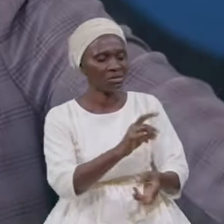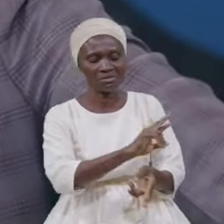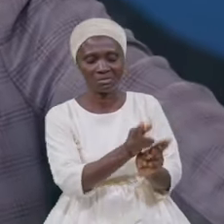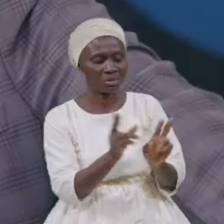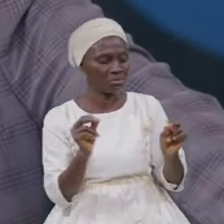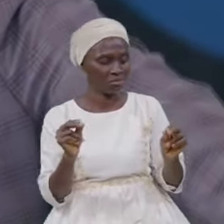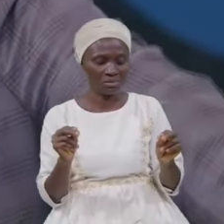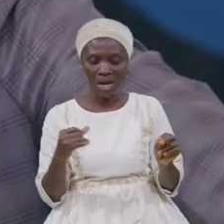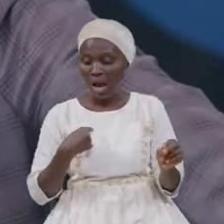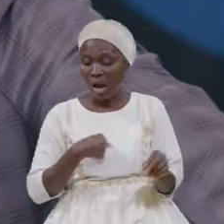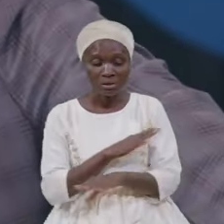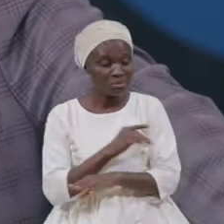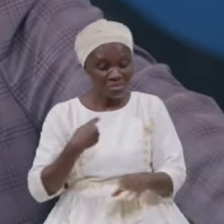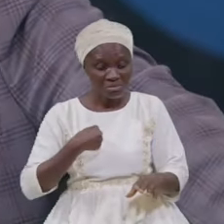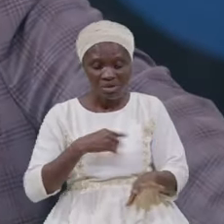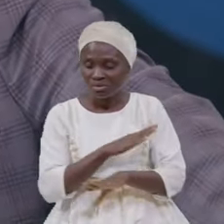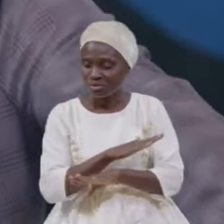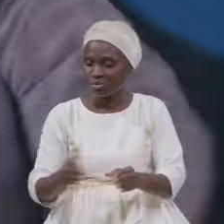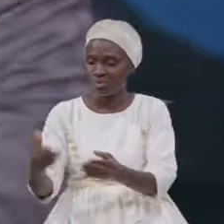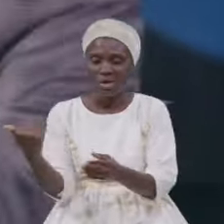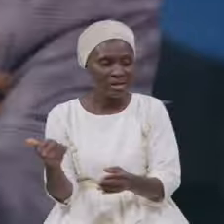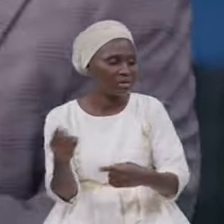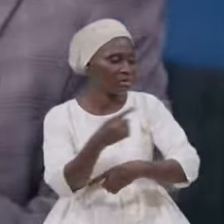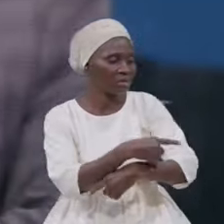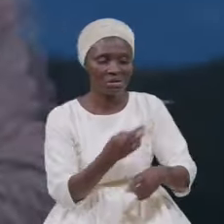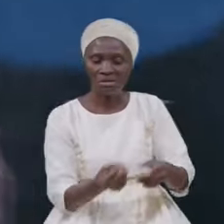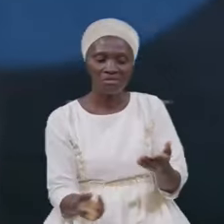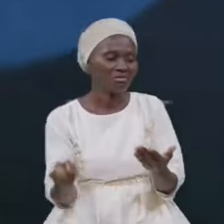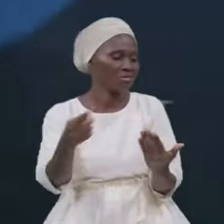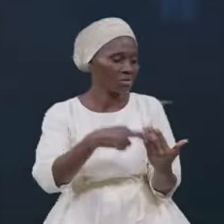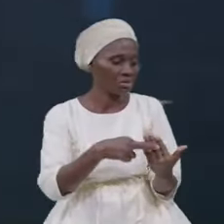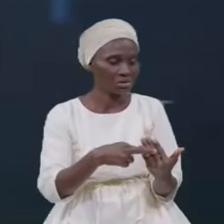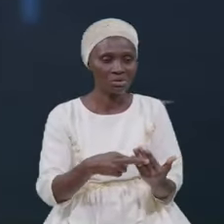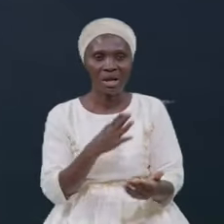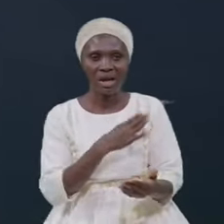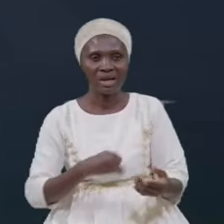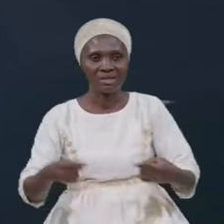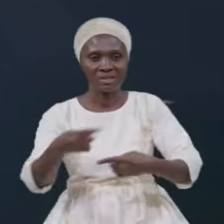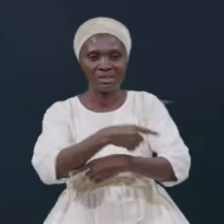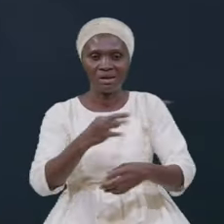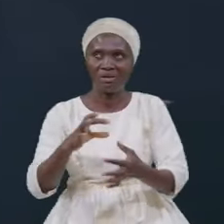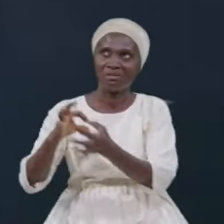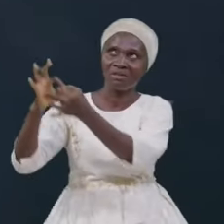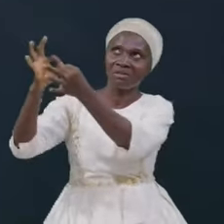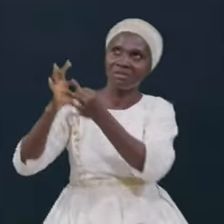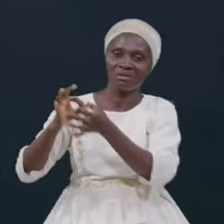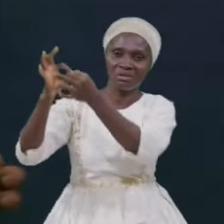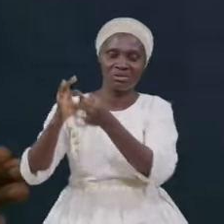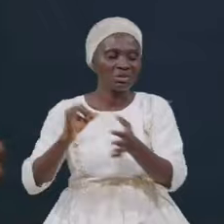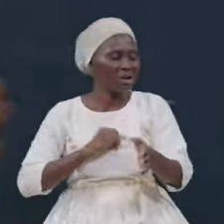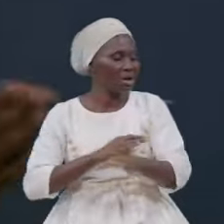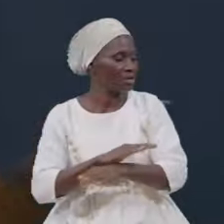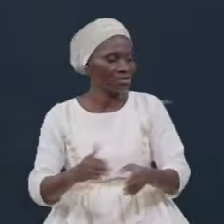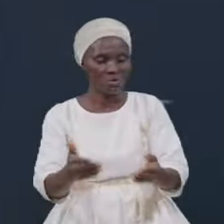Je ne veux aucun jour de restauration, de réconciliation. Je ne veux aucun jour de rédemption.